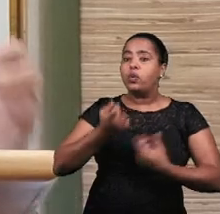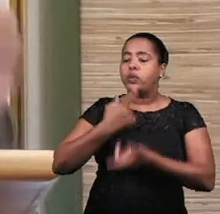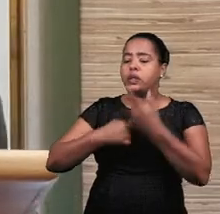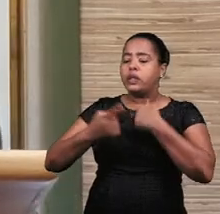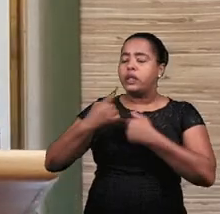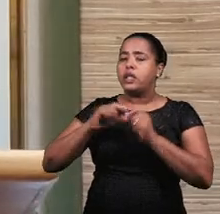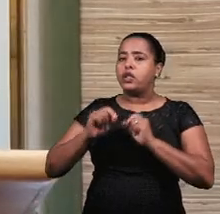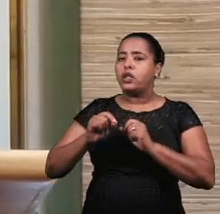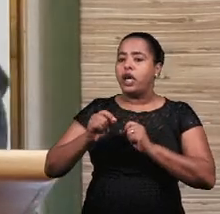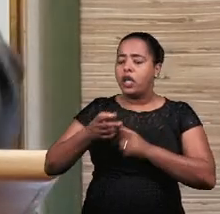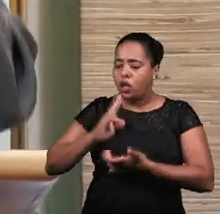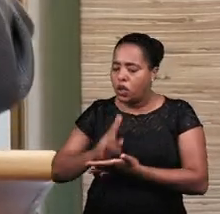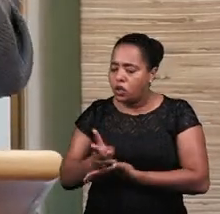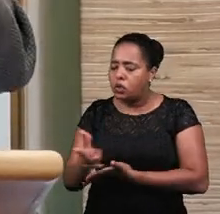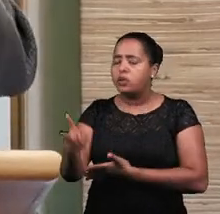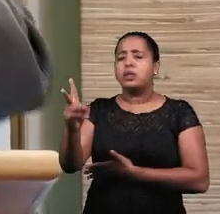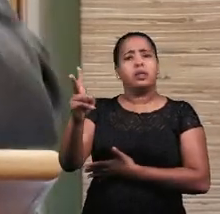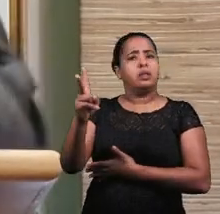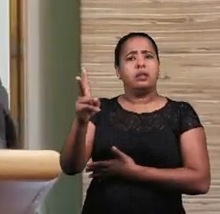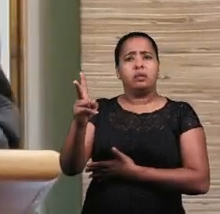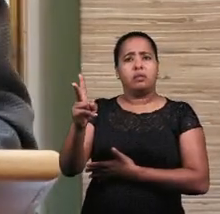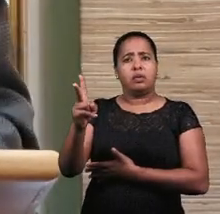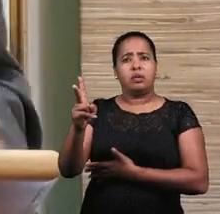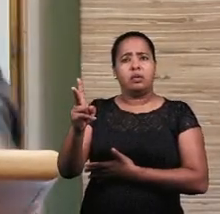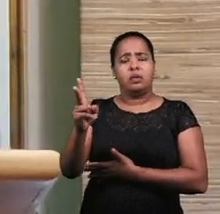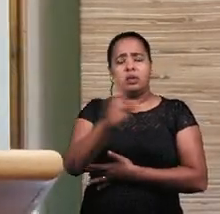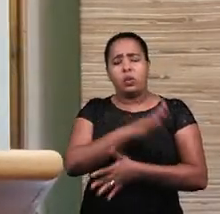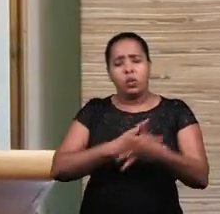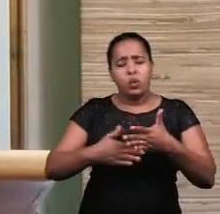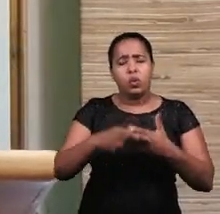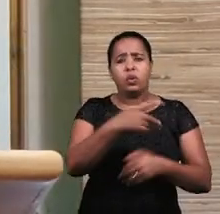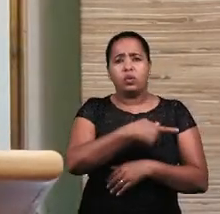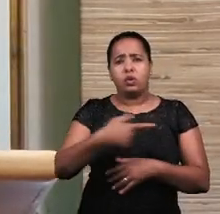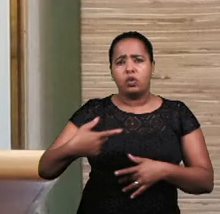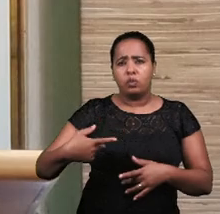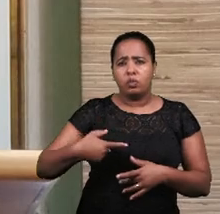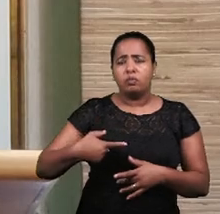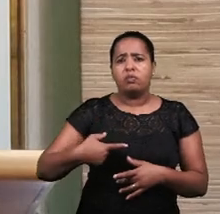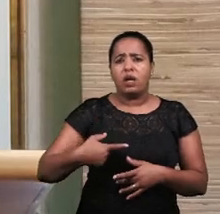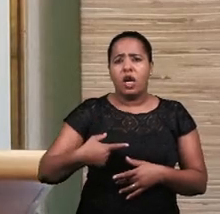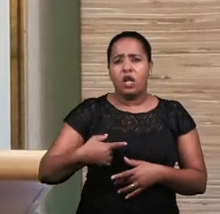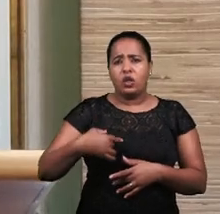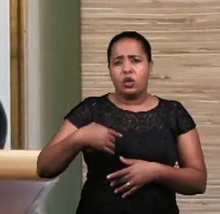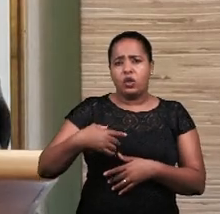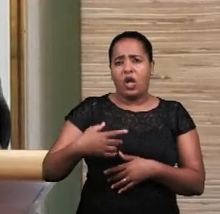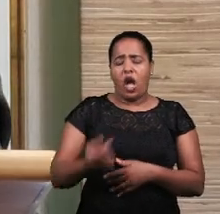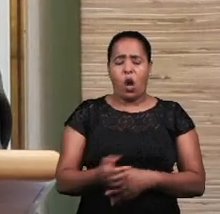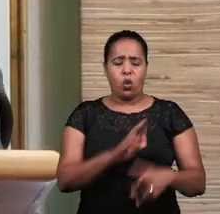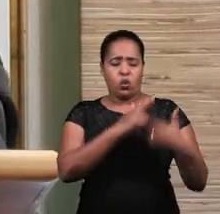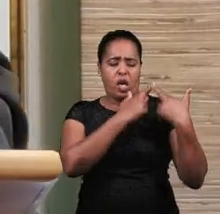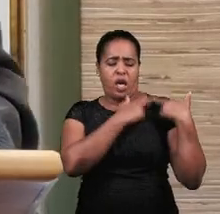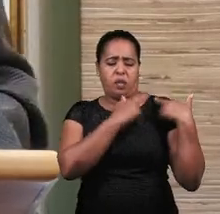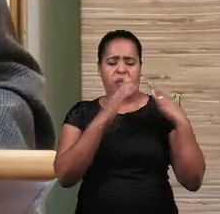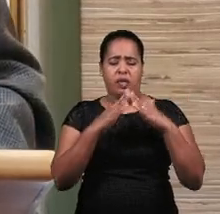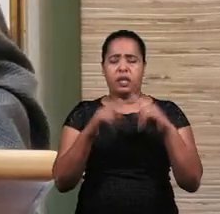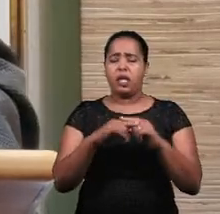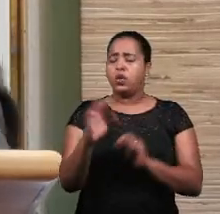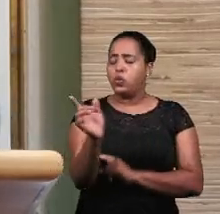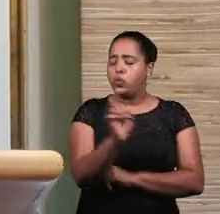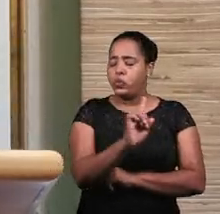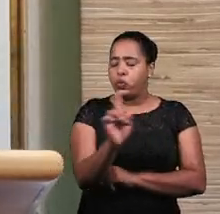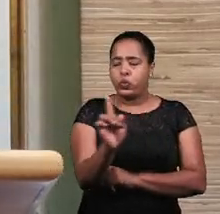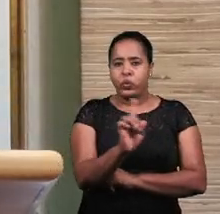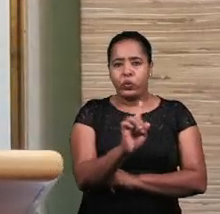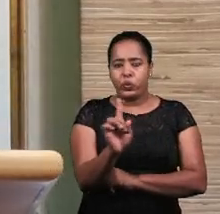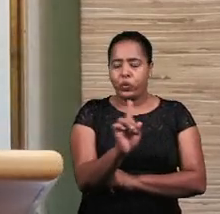loin. Le pasteur est propriétaire de cette église. Il n'a aucun propriétaire d'église ici. Ça n'existe pas. Je ne suis propriétaire de rien et personne n'est